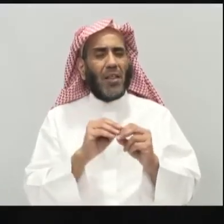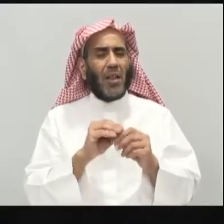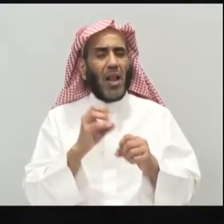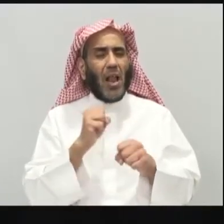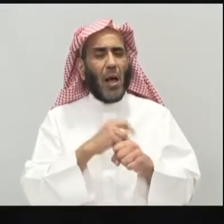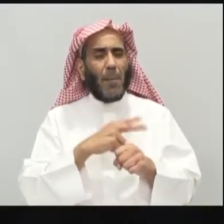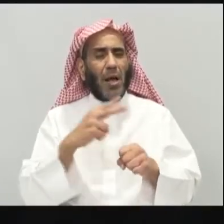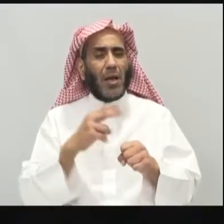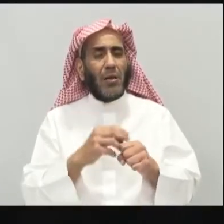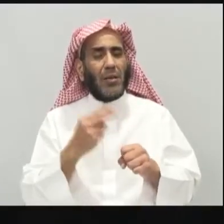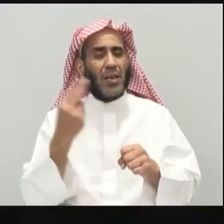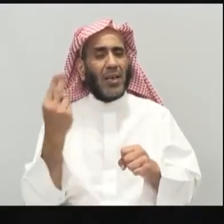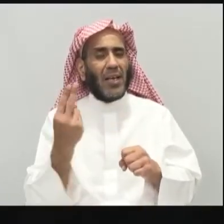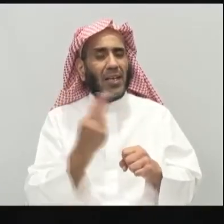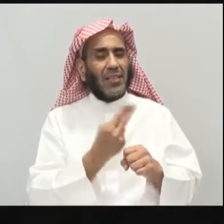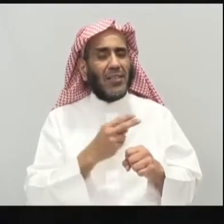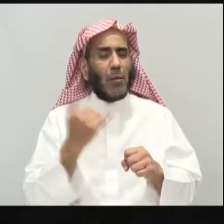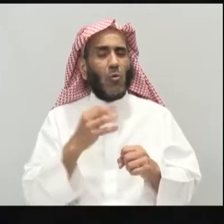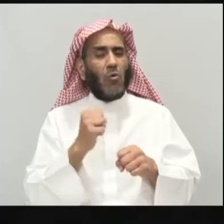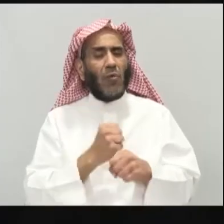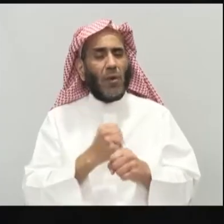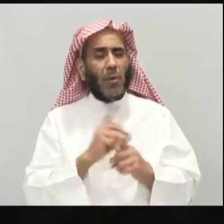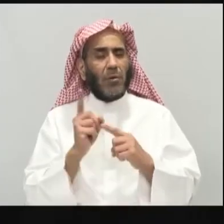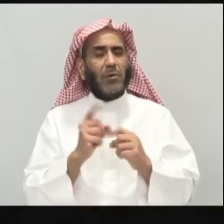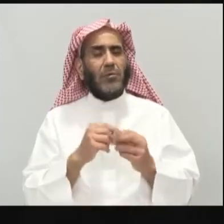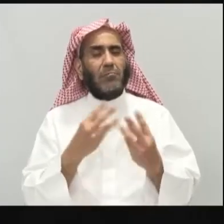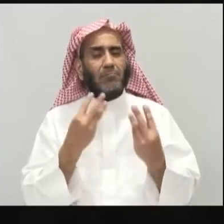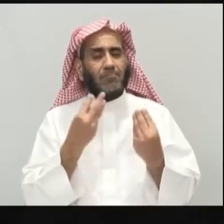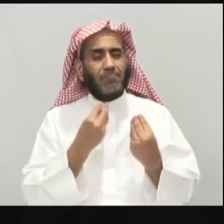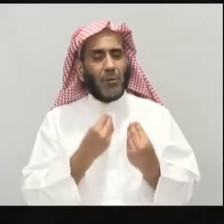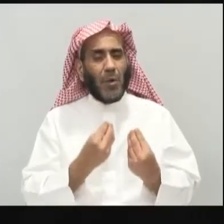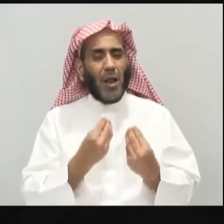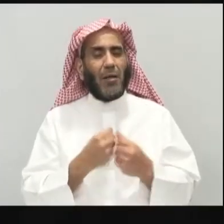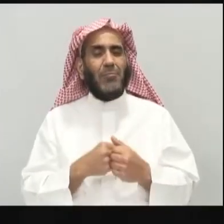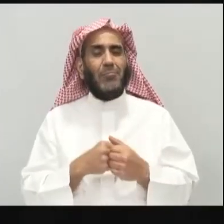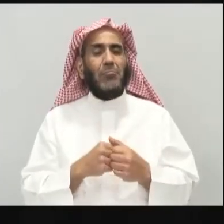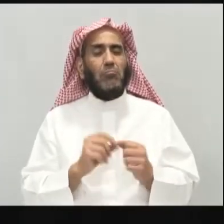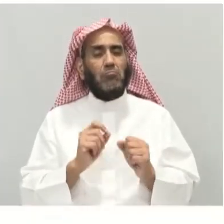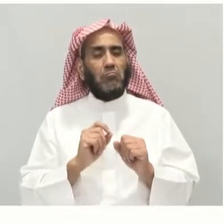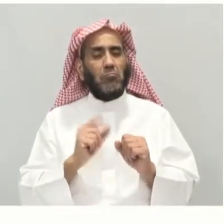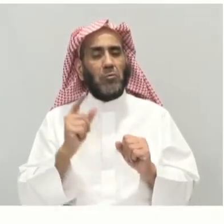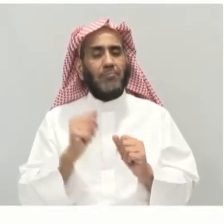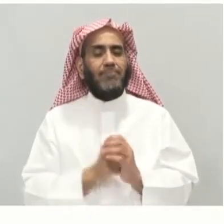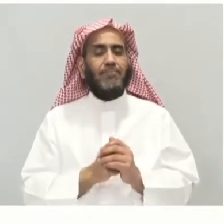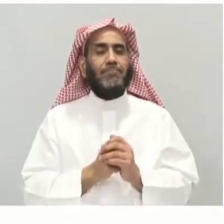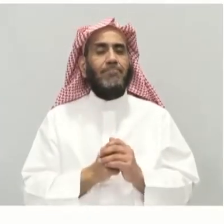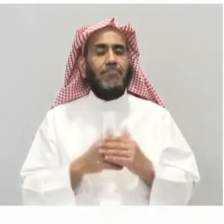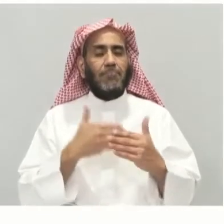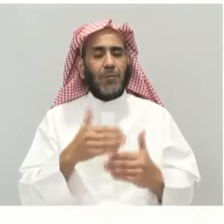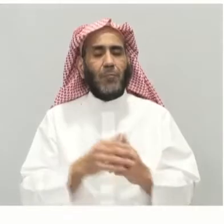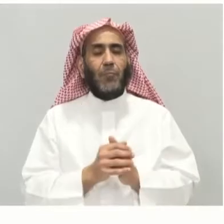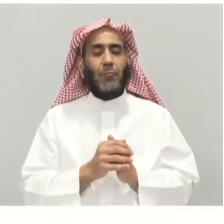الخط العربي نقل نوظفها في اعمالنا هتكون اعمالنا جميله جدا طيب ايضا